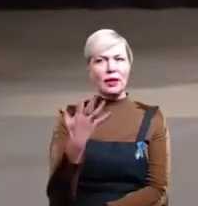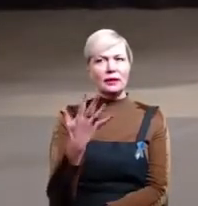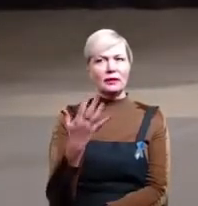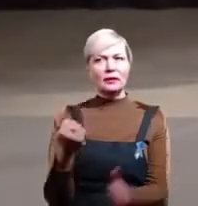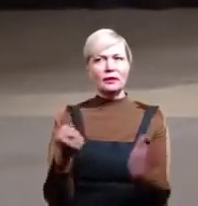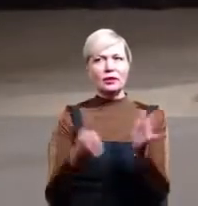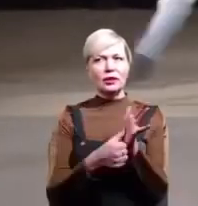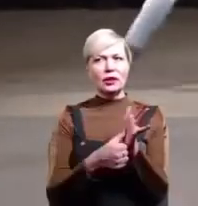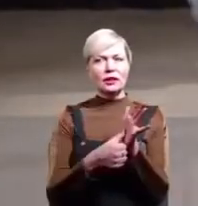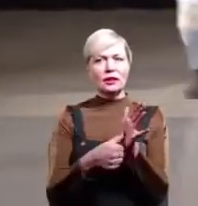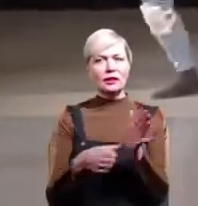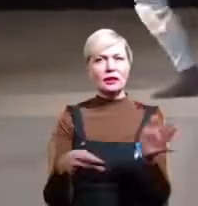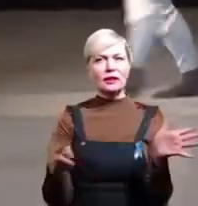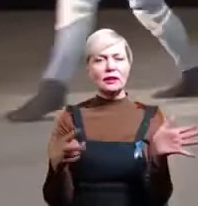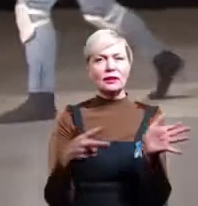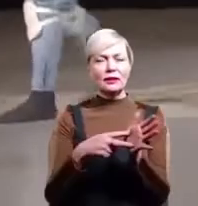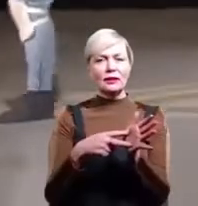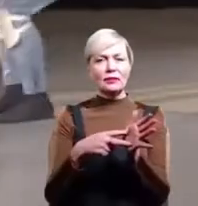И раз.